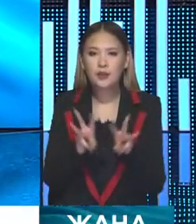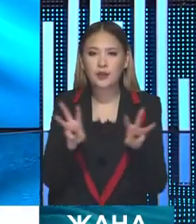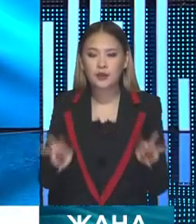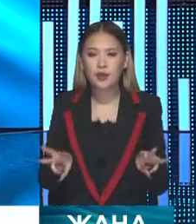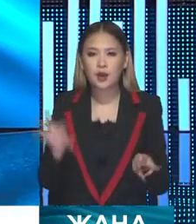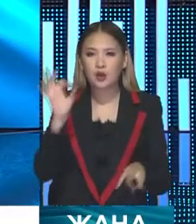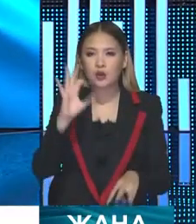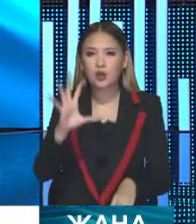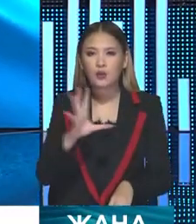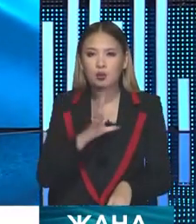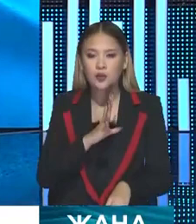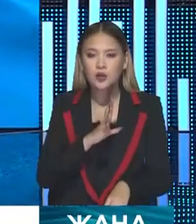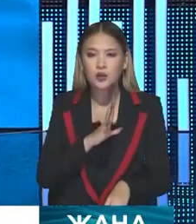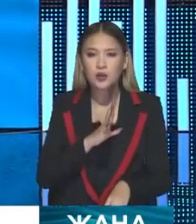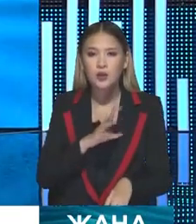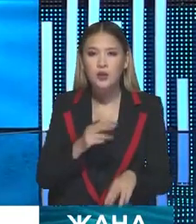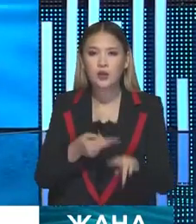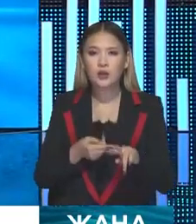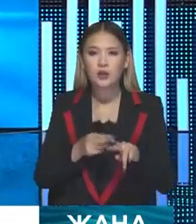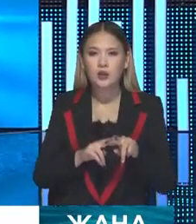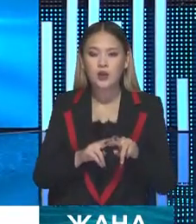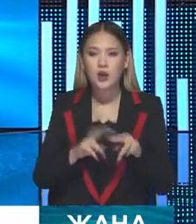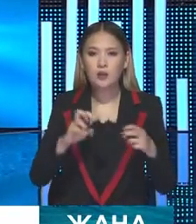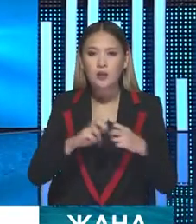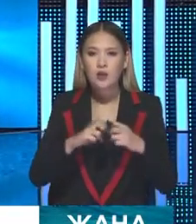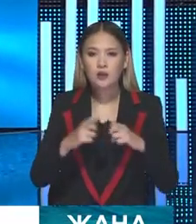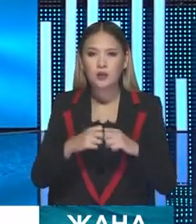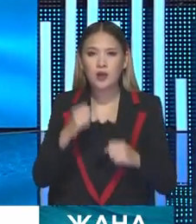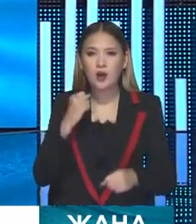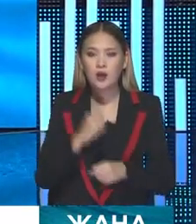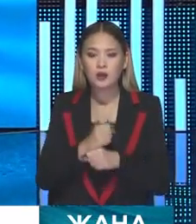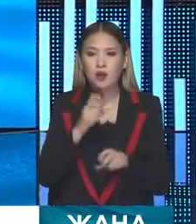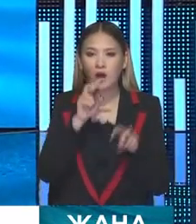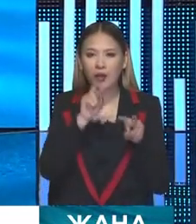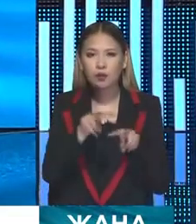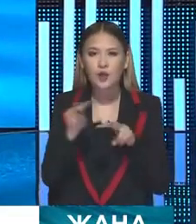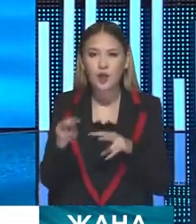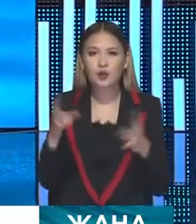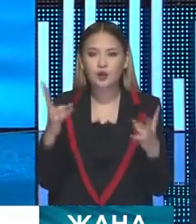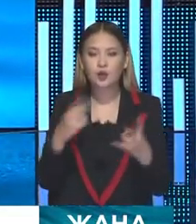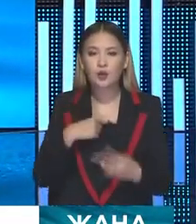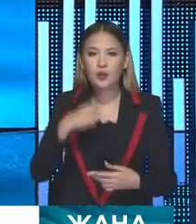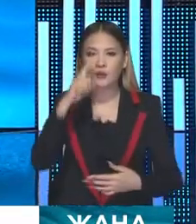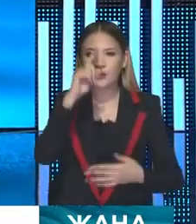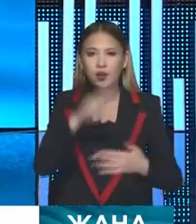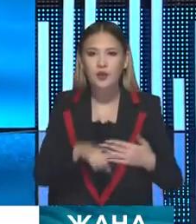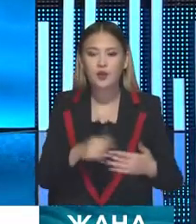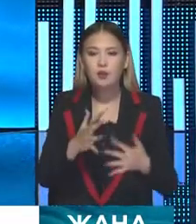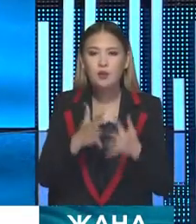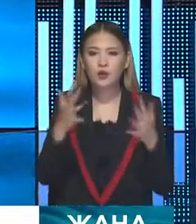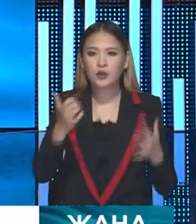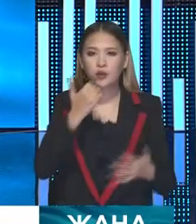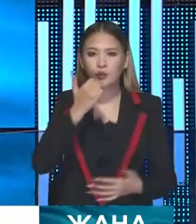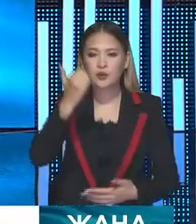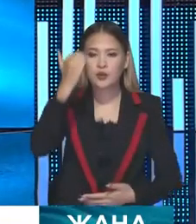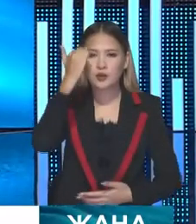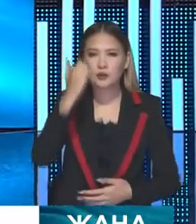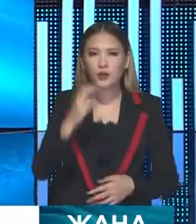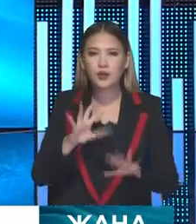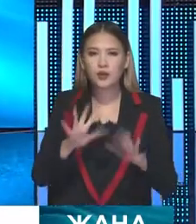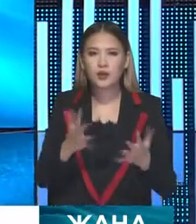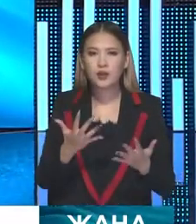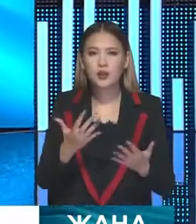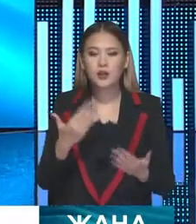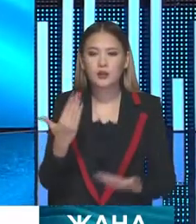және инфрақұрылымдық даму министрлігі бұл мәселені қатаң қадағалауға алады деген үміттеміз. Көп рахмет. Шалқар мырза, егер бізді естіп